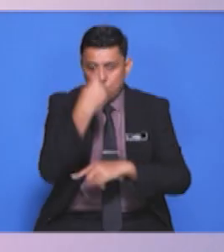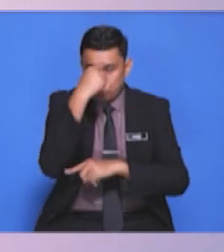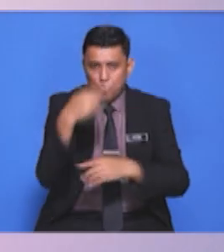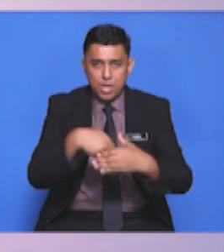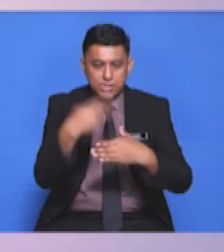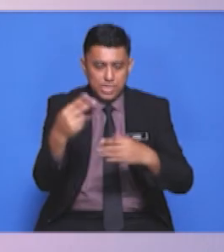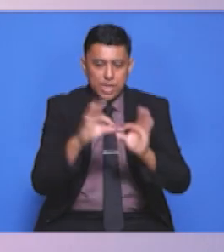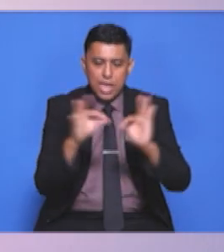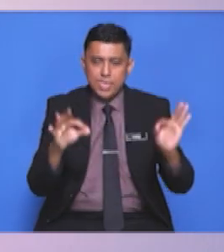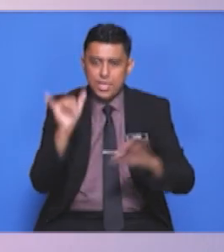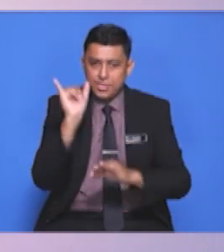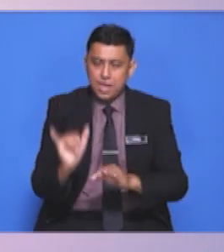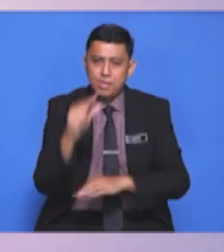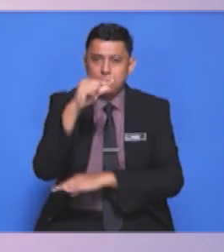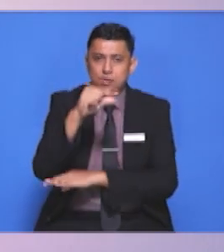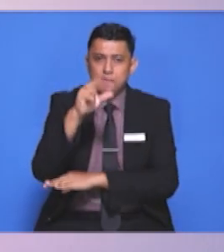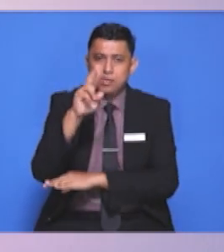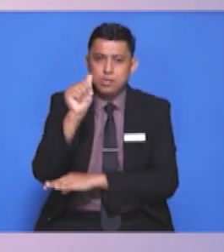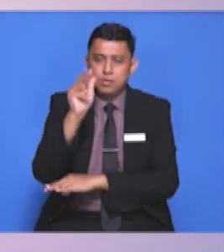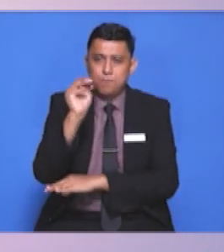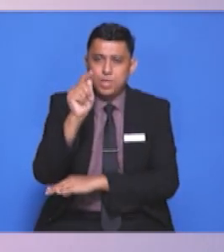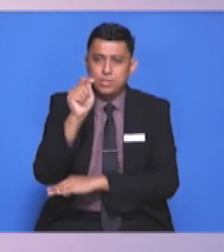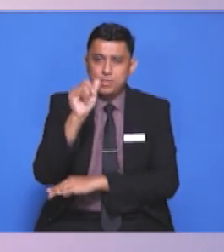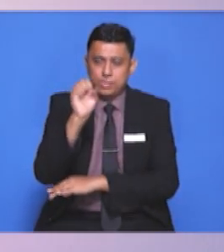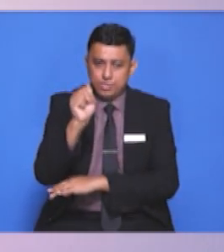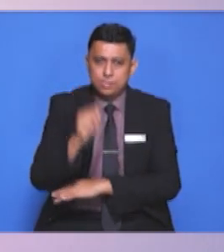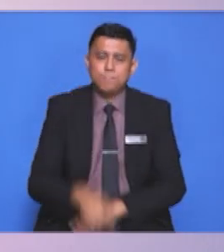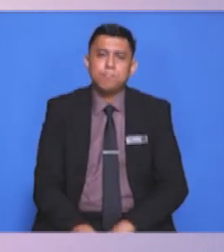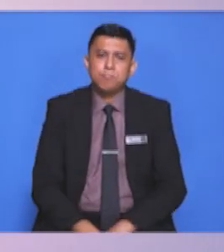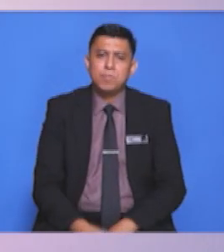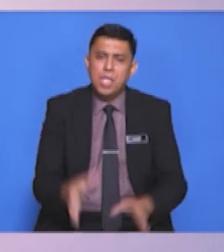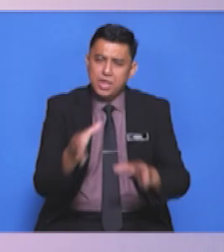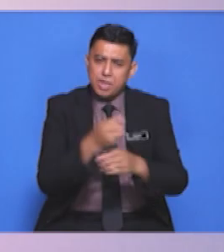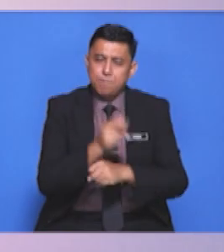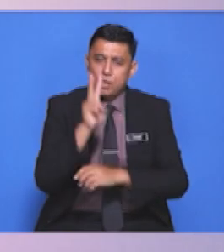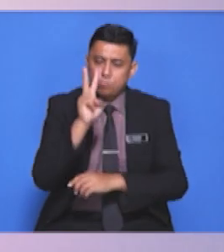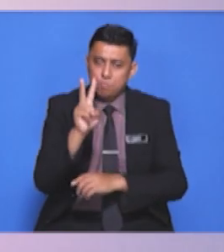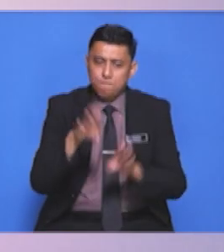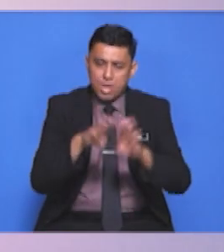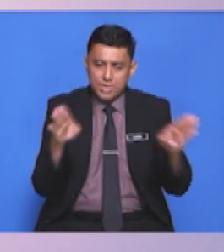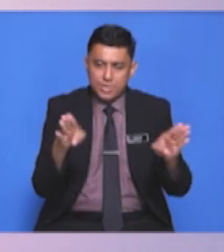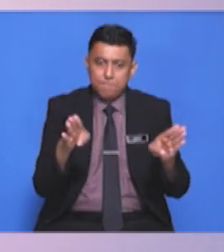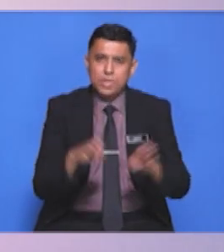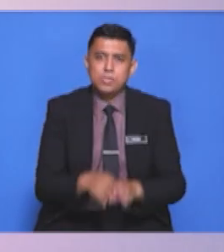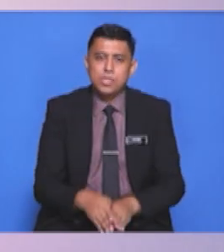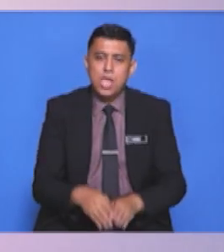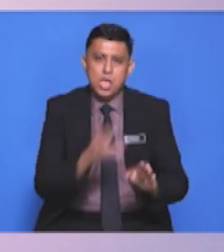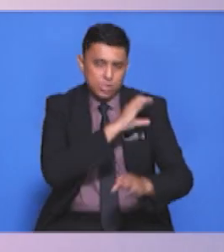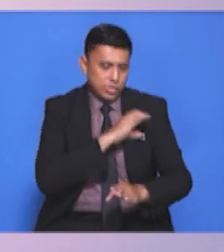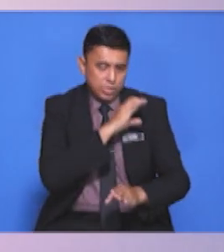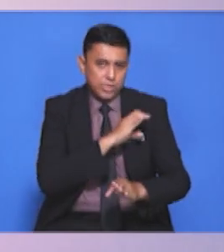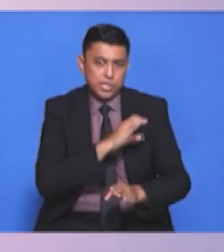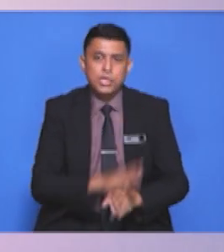yang dramatis Hai objektif kita yang kedua dapat membanding-bandingkan cetir ikat Agan the